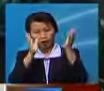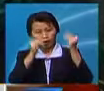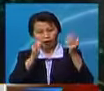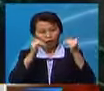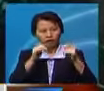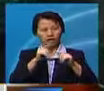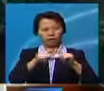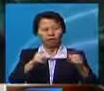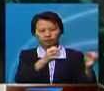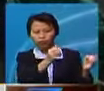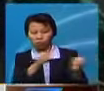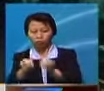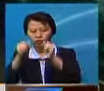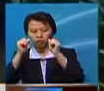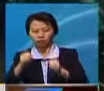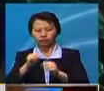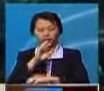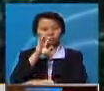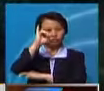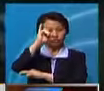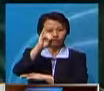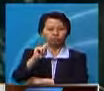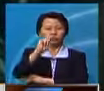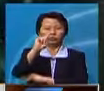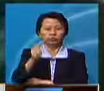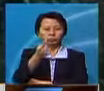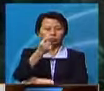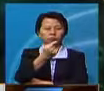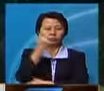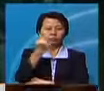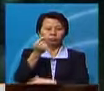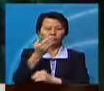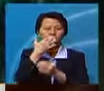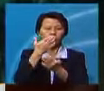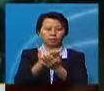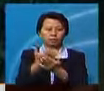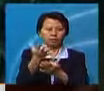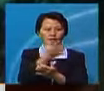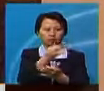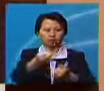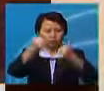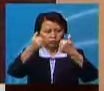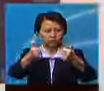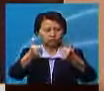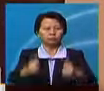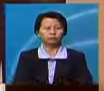tapi organisasi yang boleh menjanjikan sesuatu yang sentiasa baik dan cemerlang.